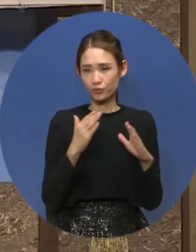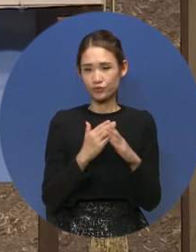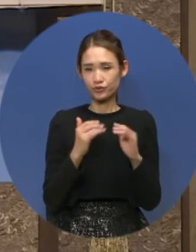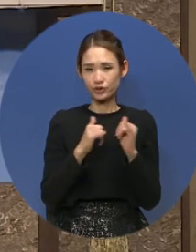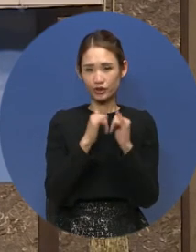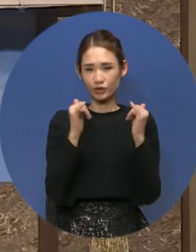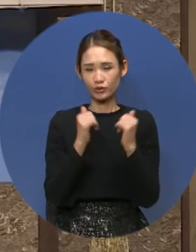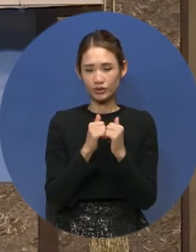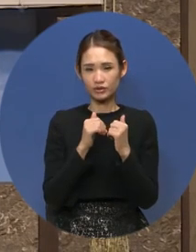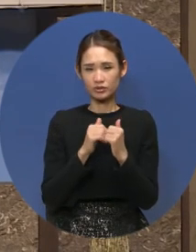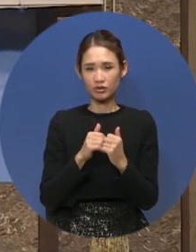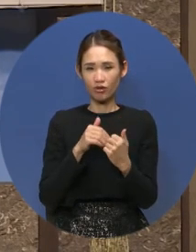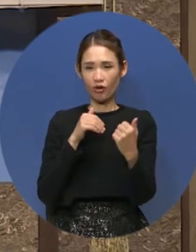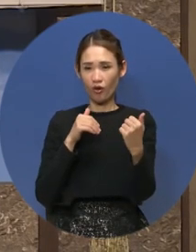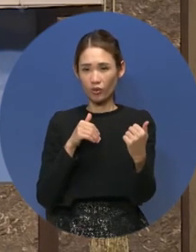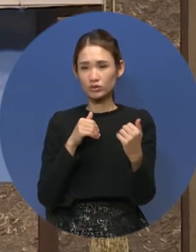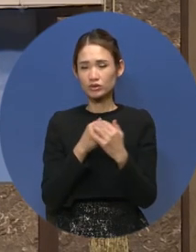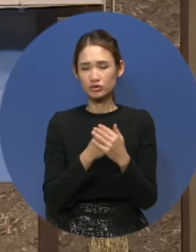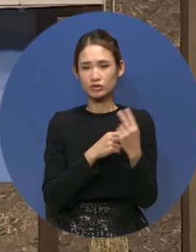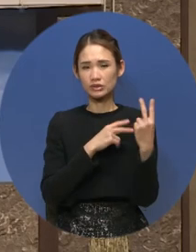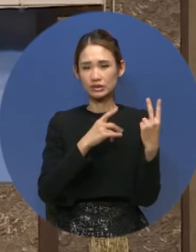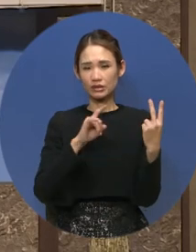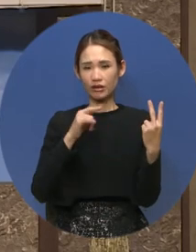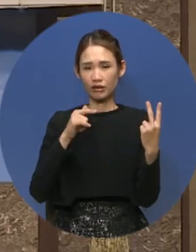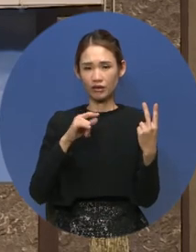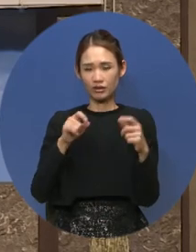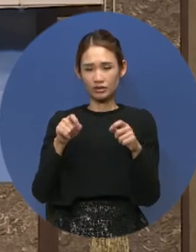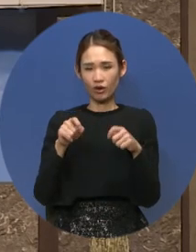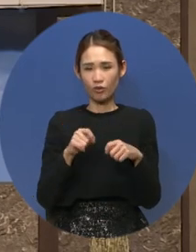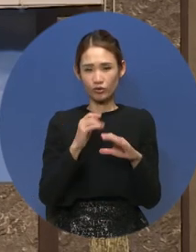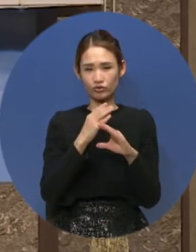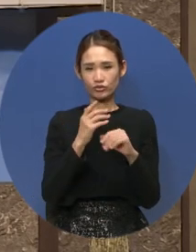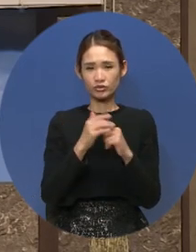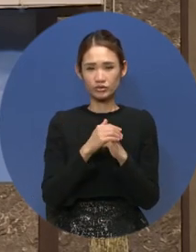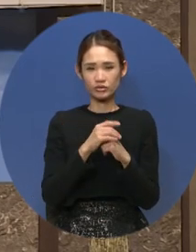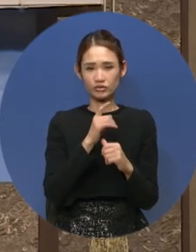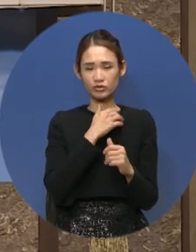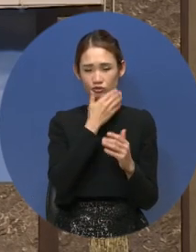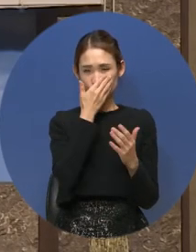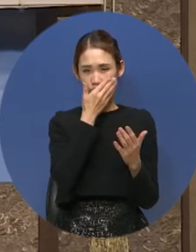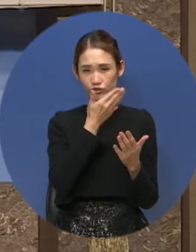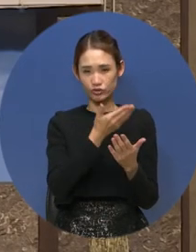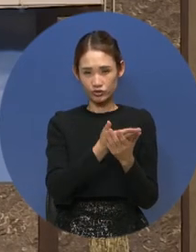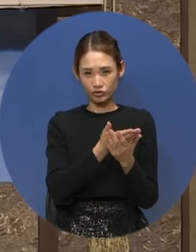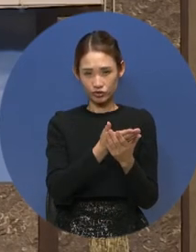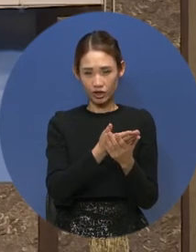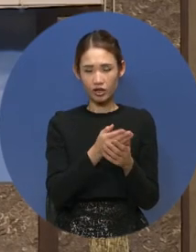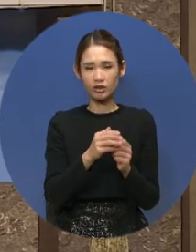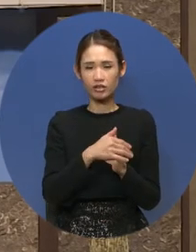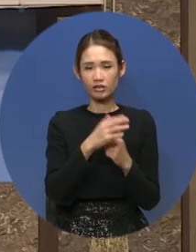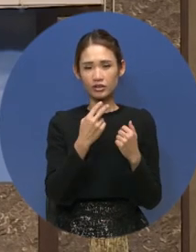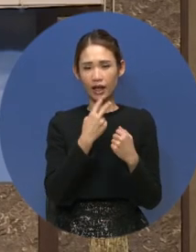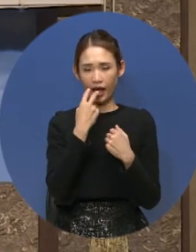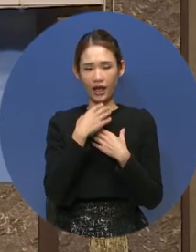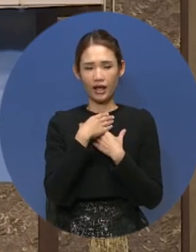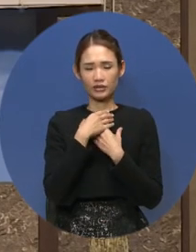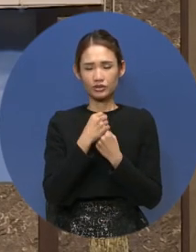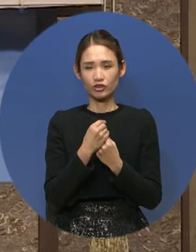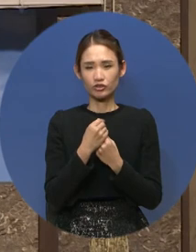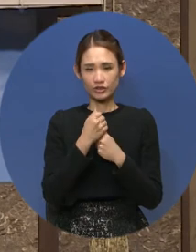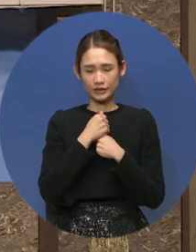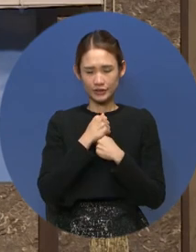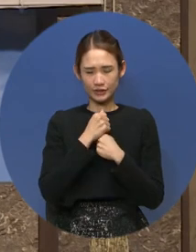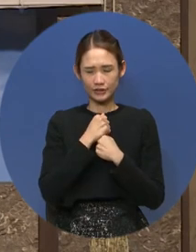거리 단계 2단계가 적용되고 있는데 무엇보다 우리 모두의 생명과